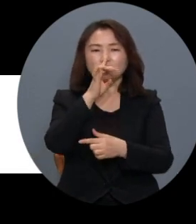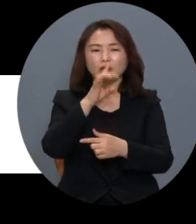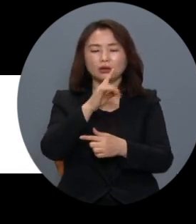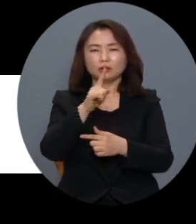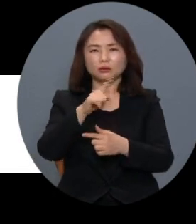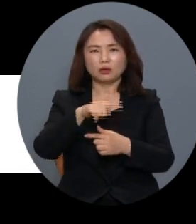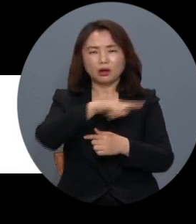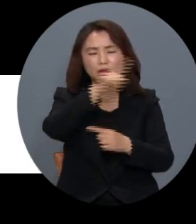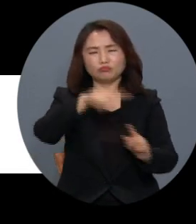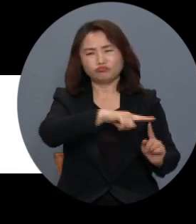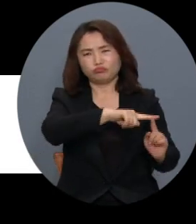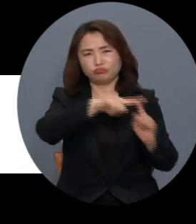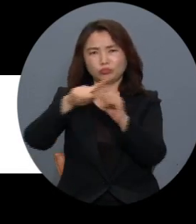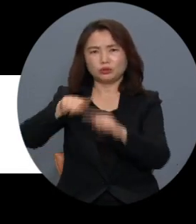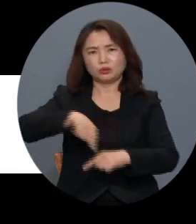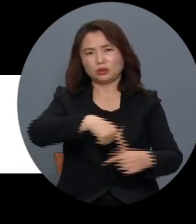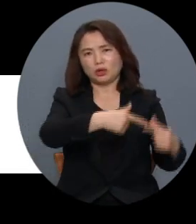어디에도